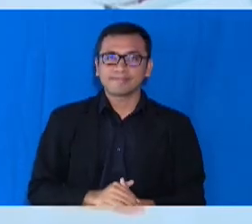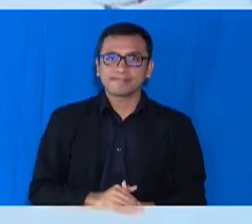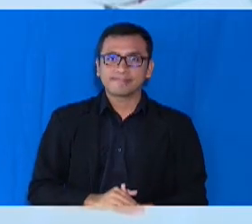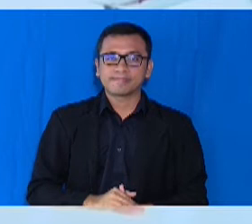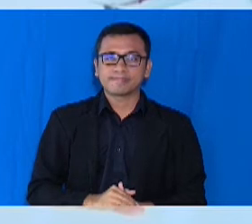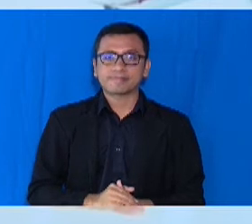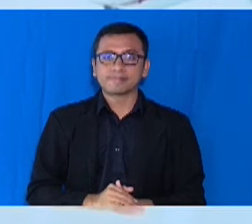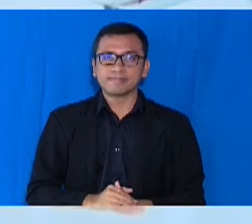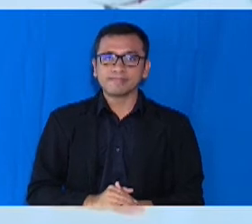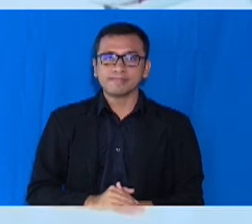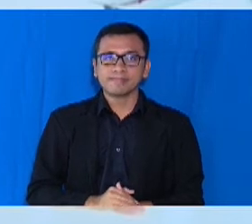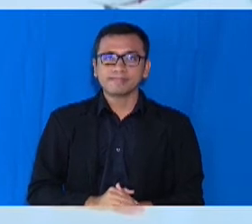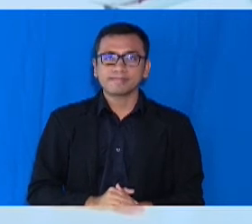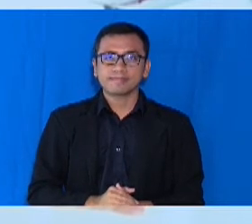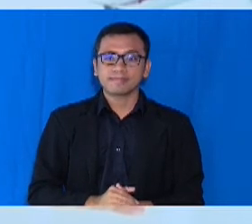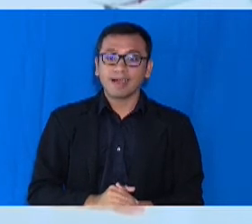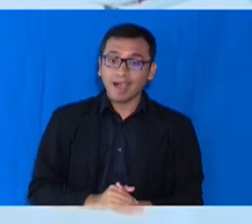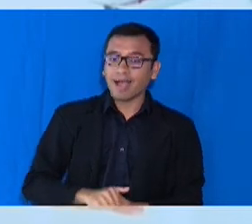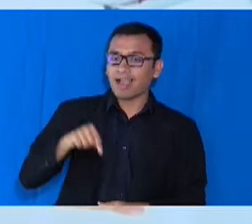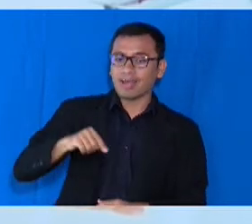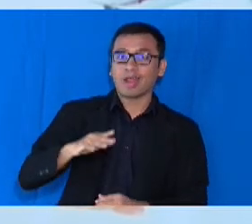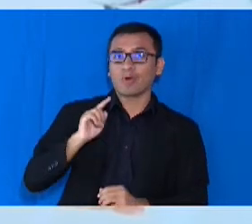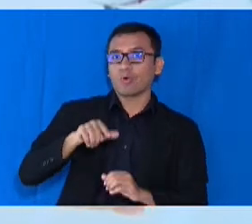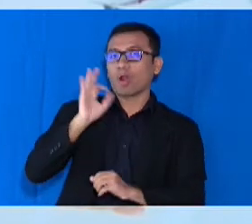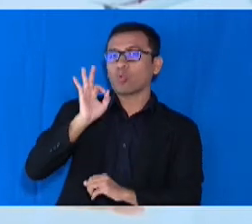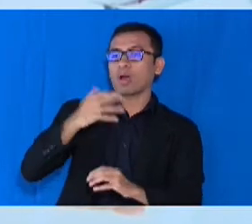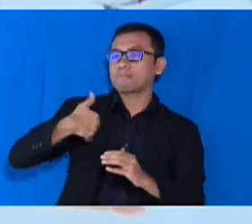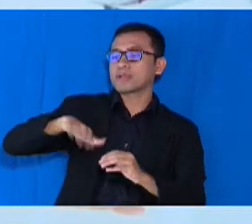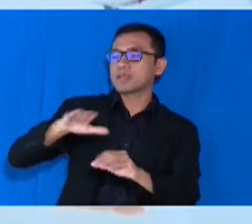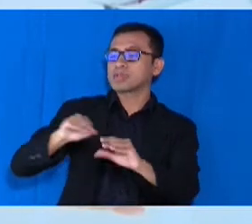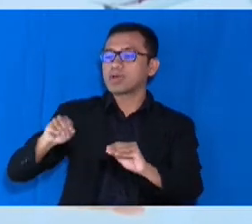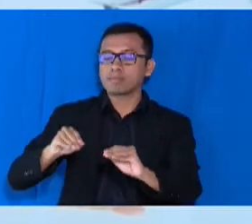dalam memperhatikan social